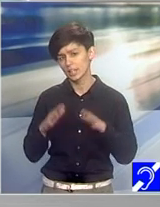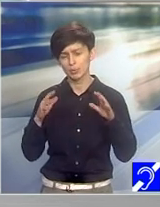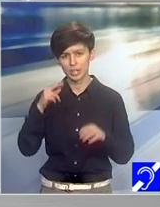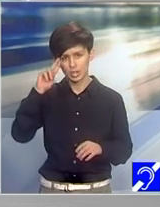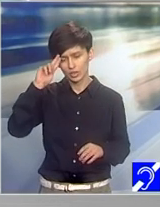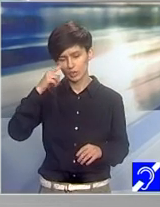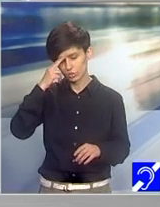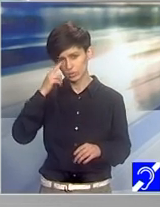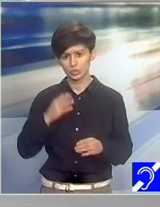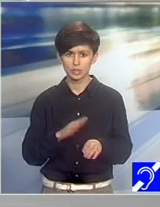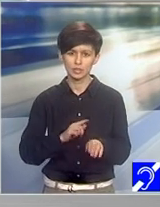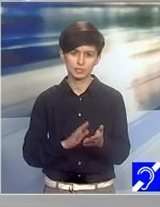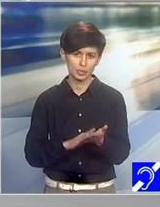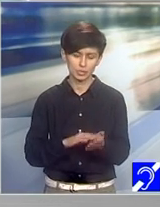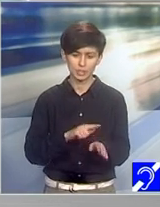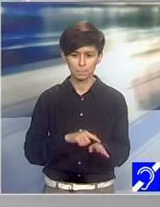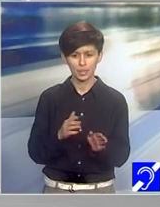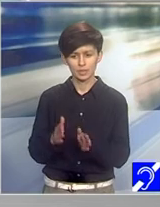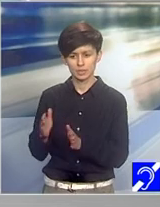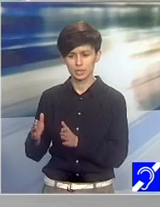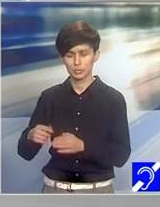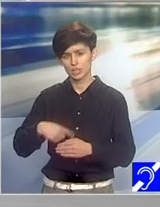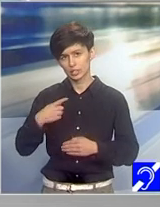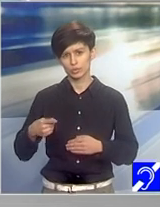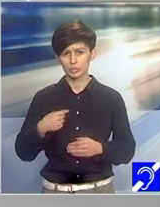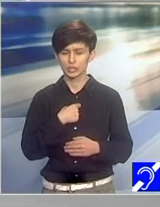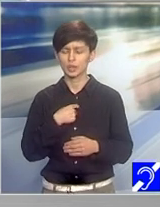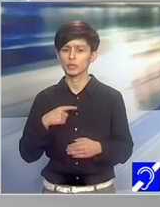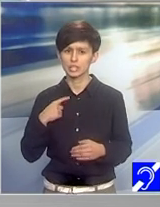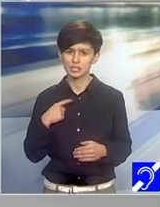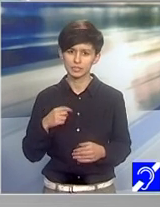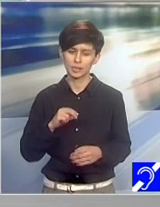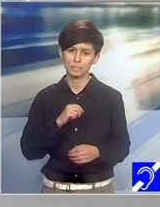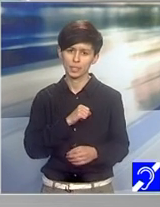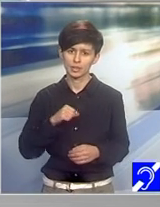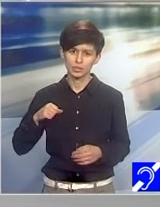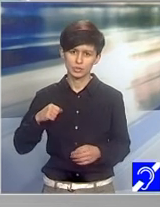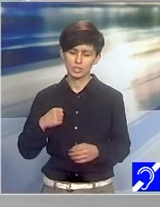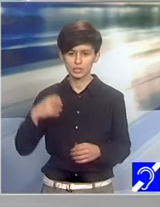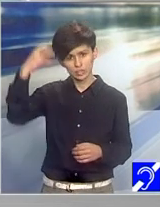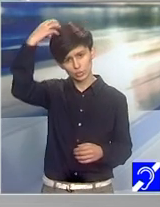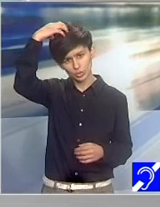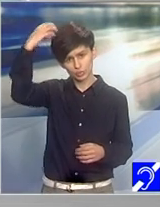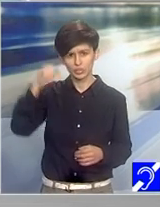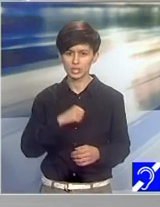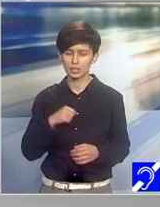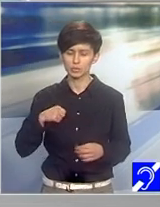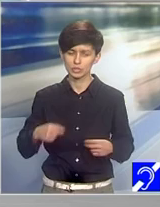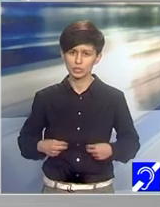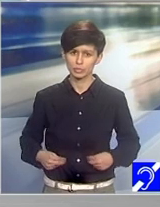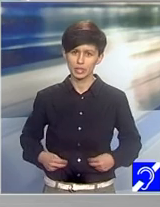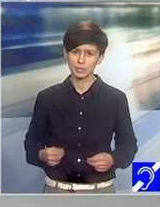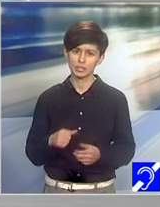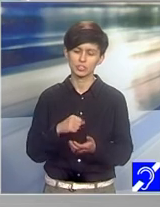în perioada următoare și numai pe durata domniei lui Cuza poate să existe un singur guvern, un singur parlament, o singură